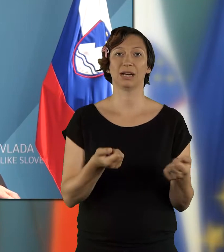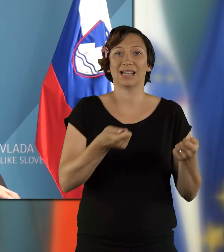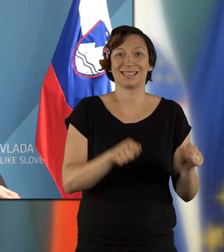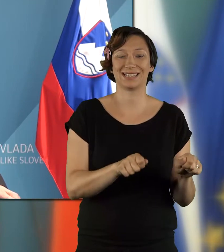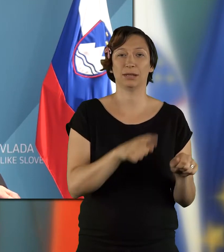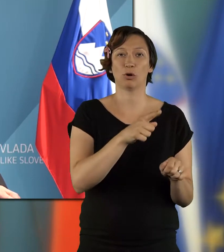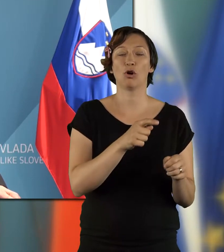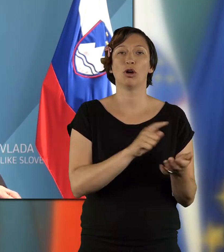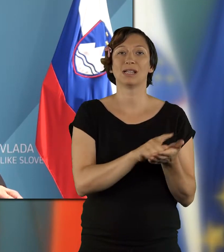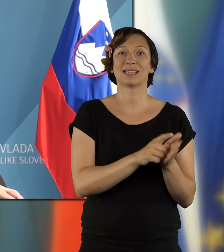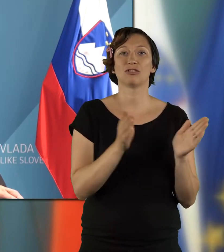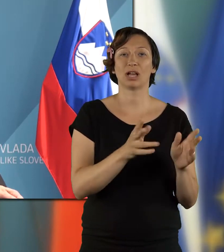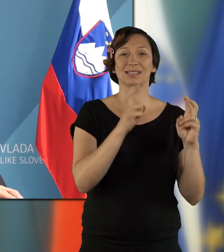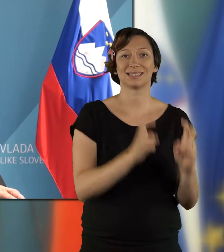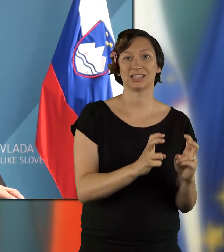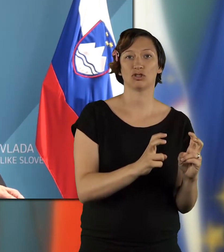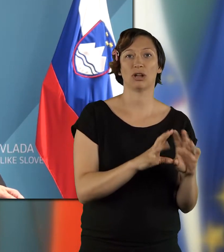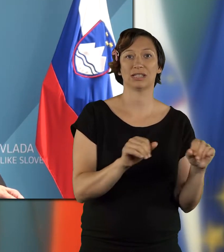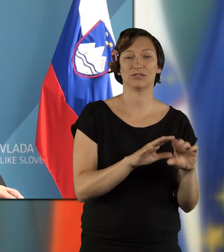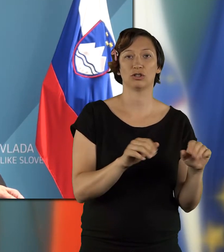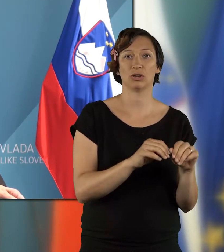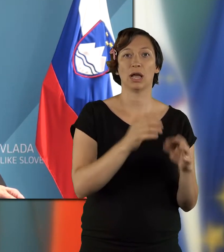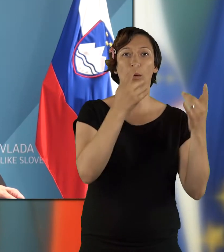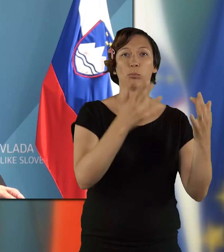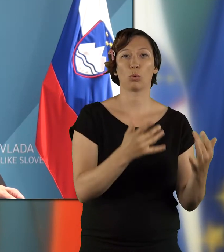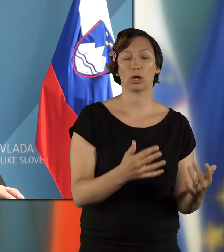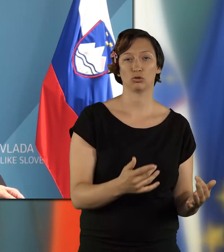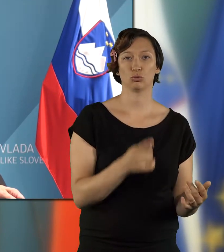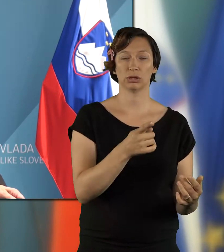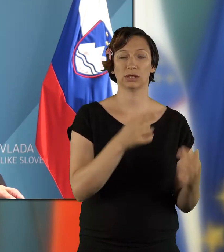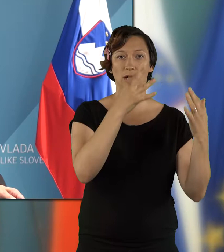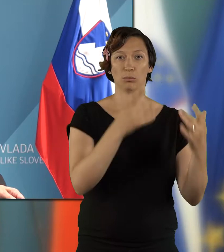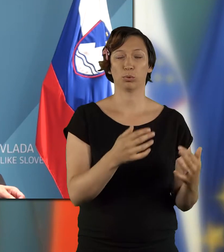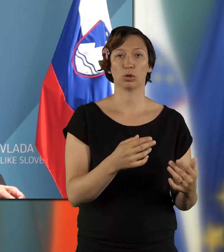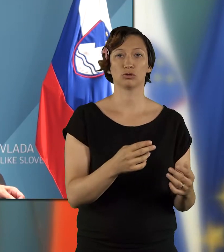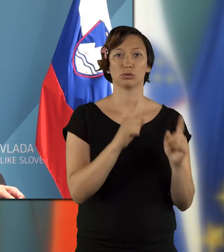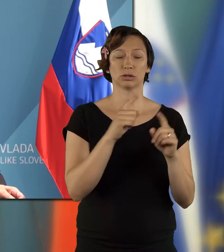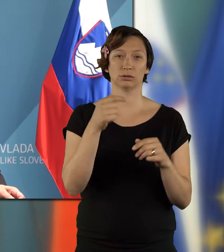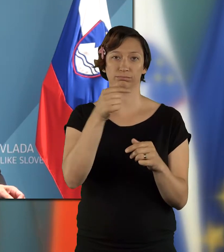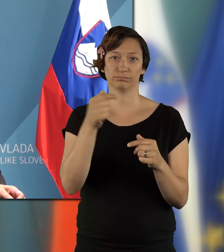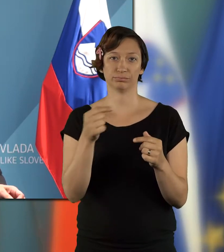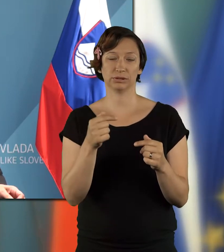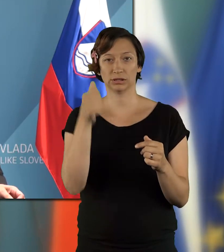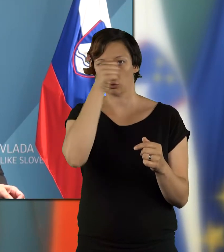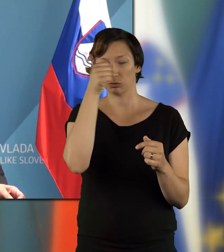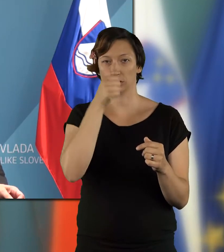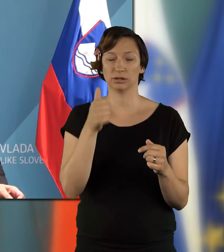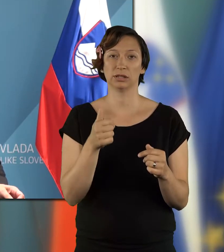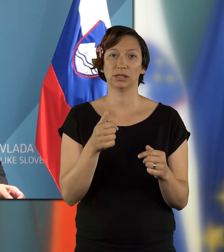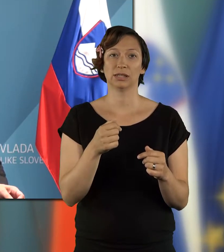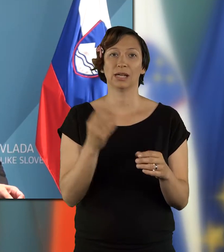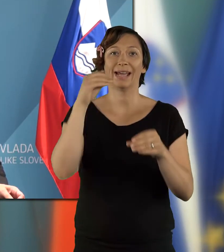sklep o začasnem zadržanju izvrševanja proračuna na proračunskih postavkah tako